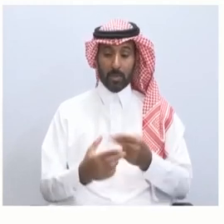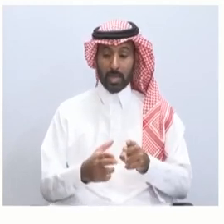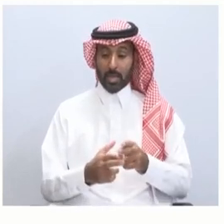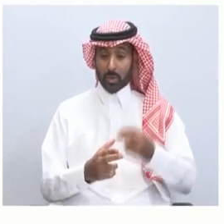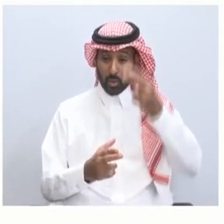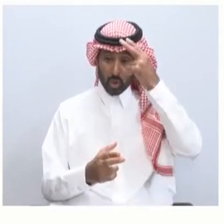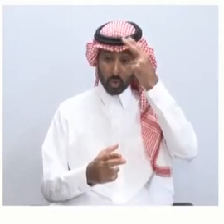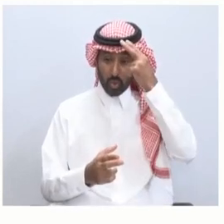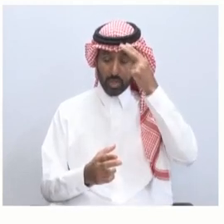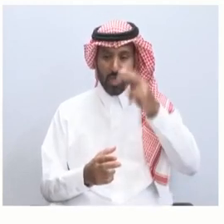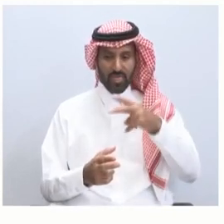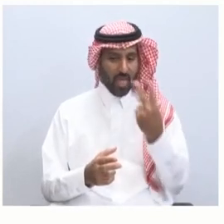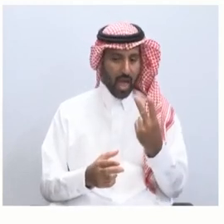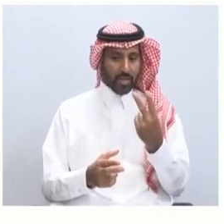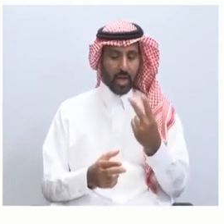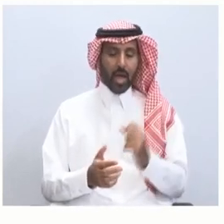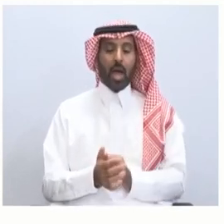السعوديه الثانيه